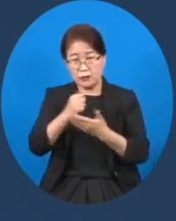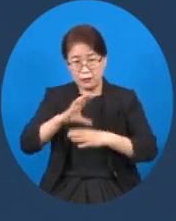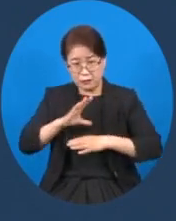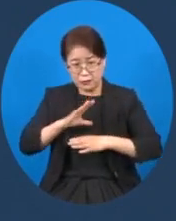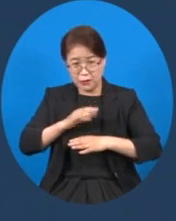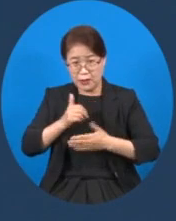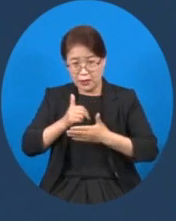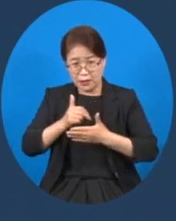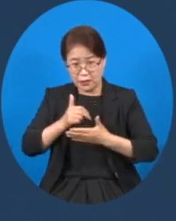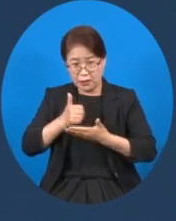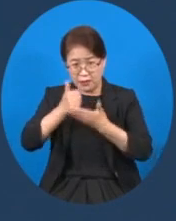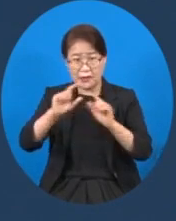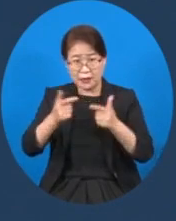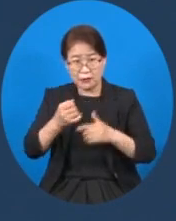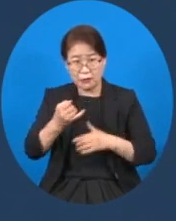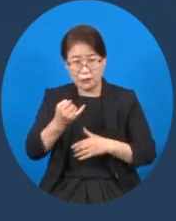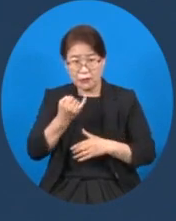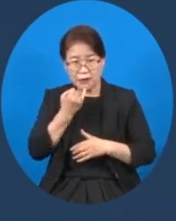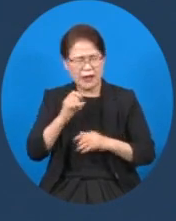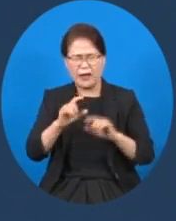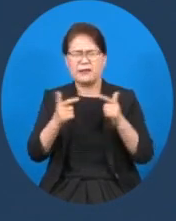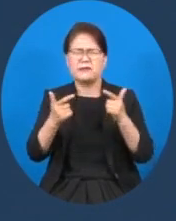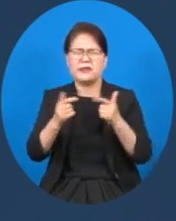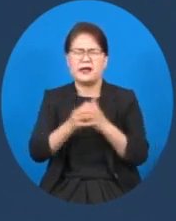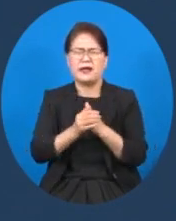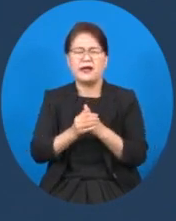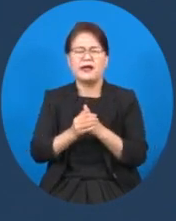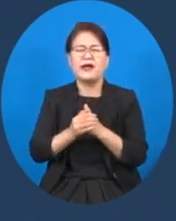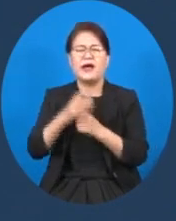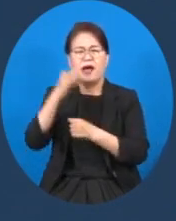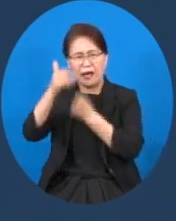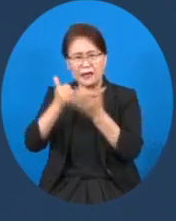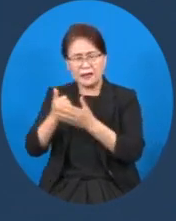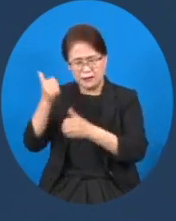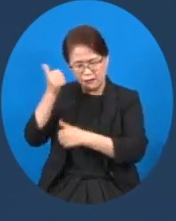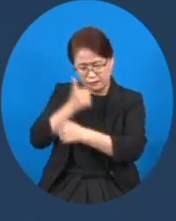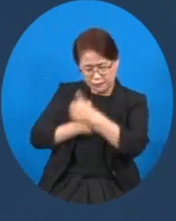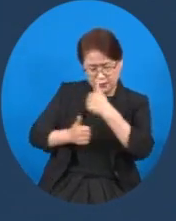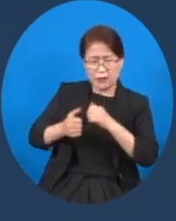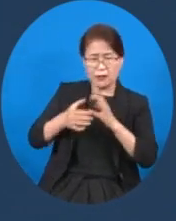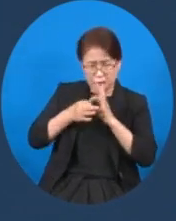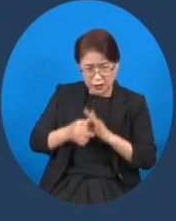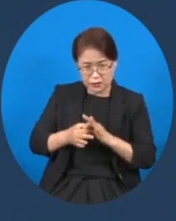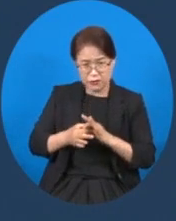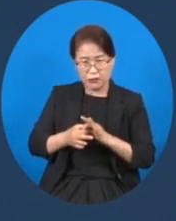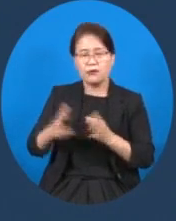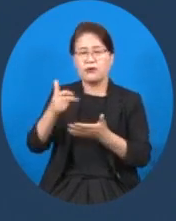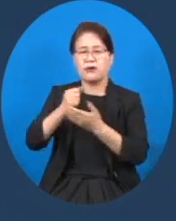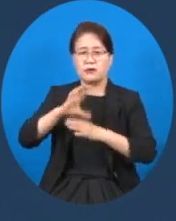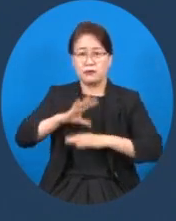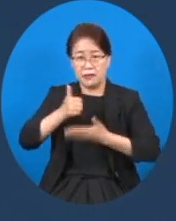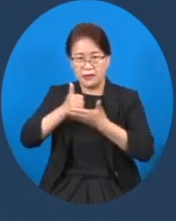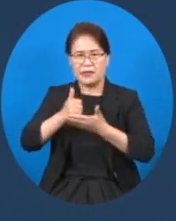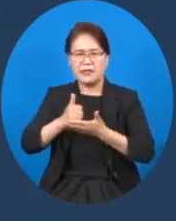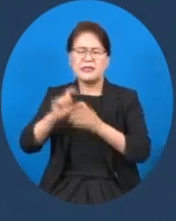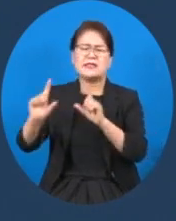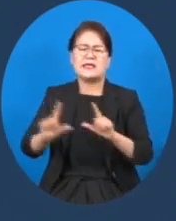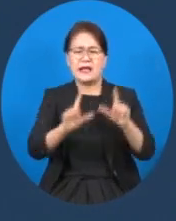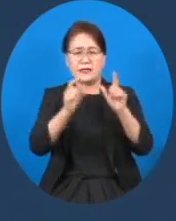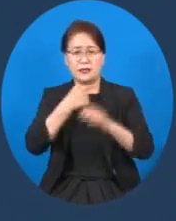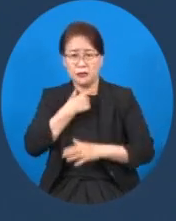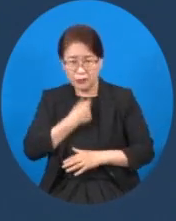아니죠. 하나님은 우리의 자손 대대로 여호와를 경외하는 삶을 살기를 원하십니다.